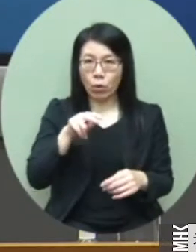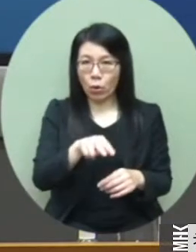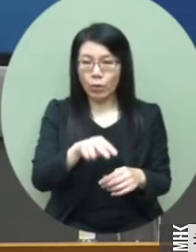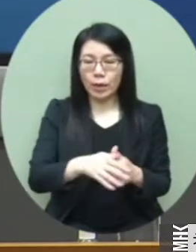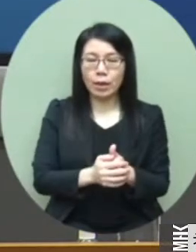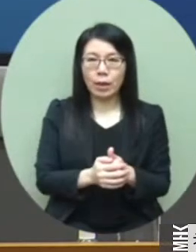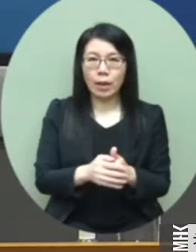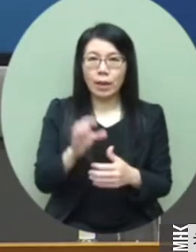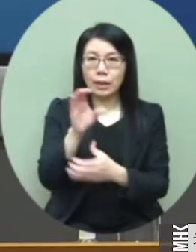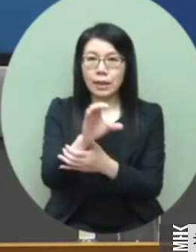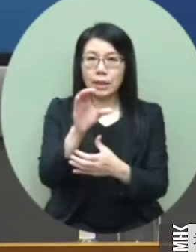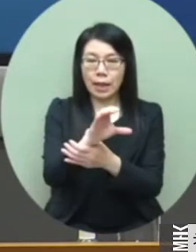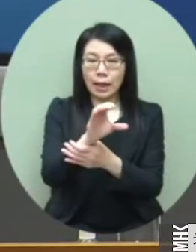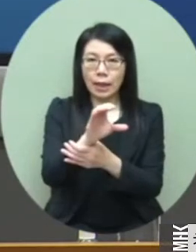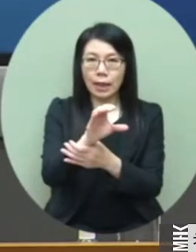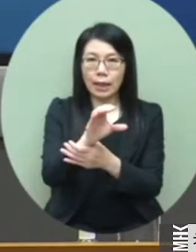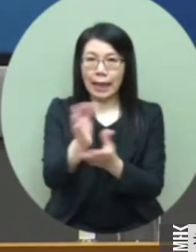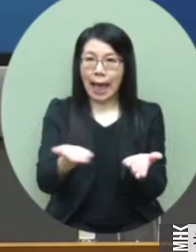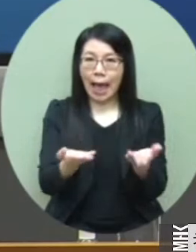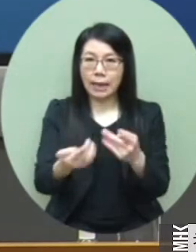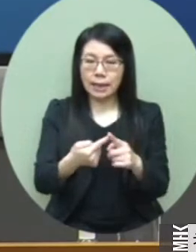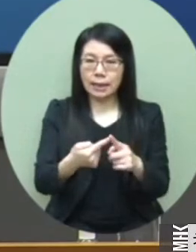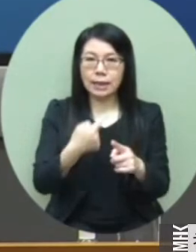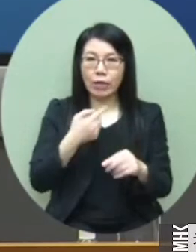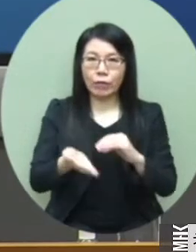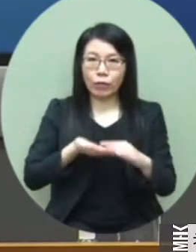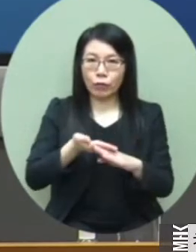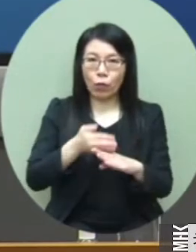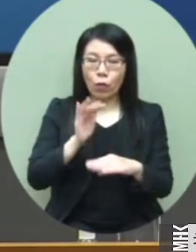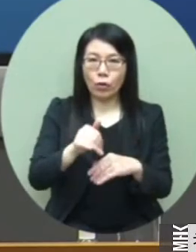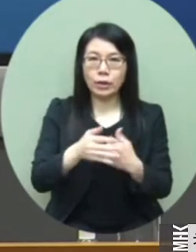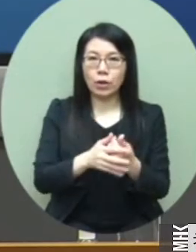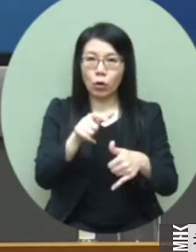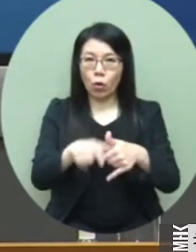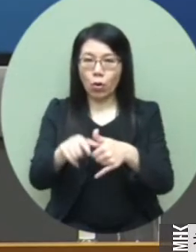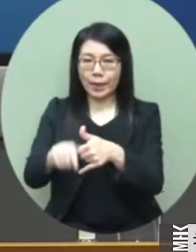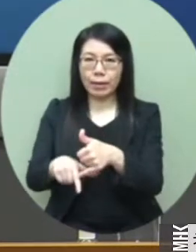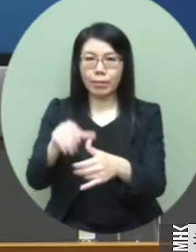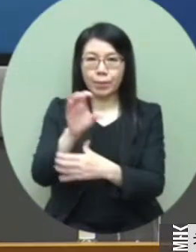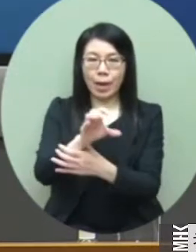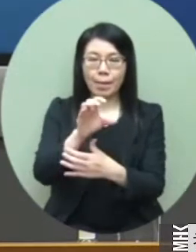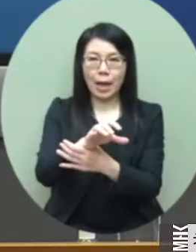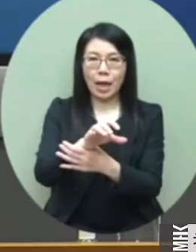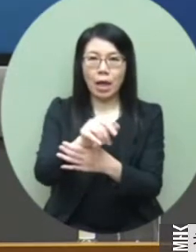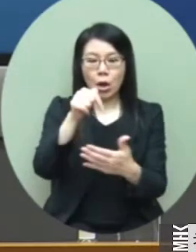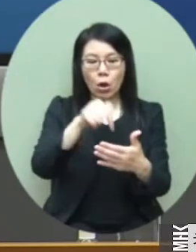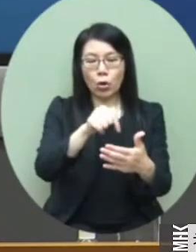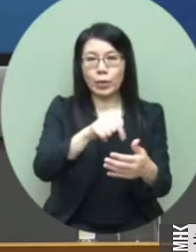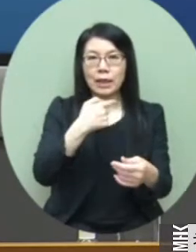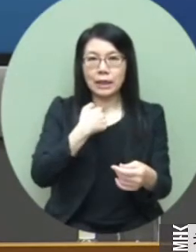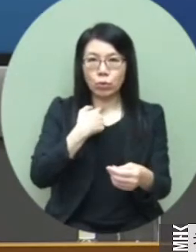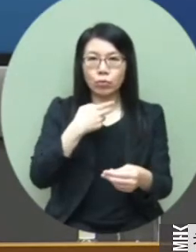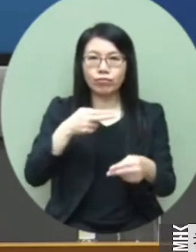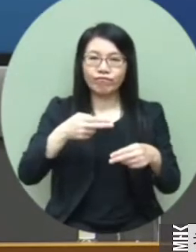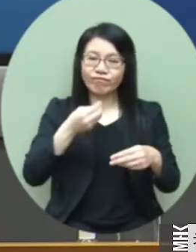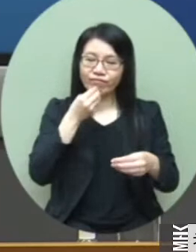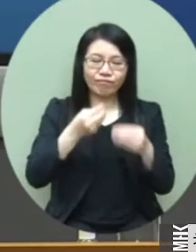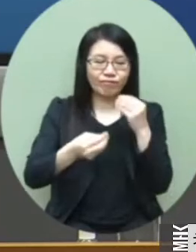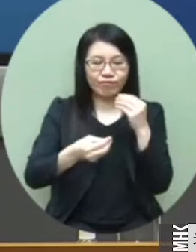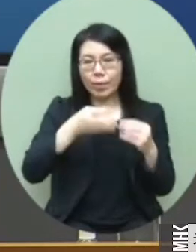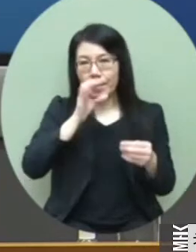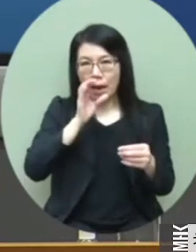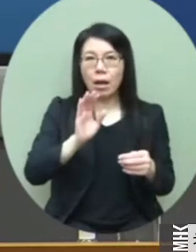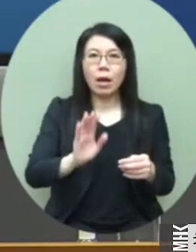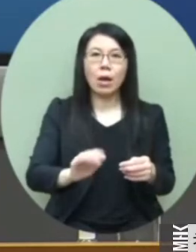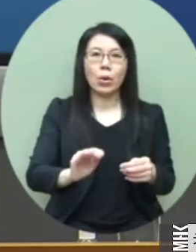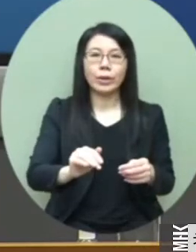咧，電影院嘅顧客咧係可以恢復咧係個別放映院入邊咧係飲食。有關